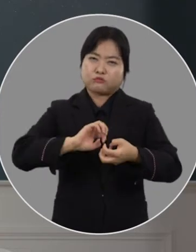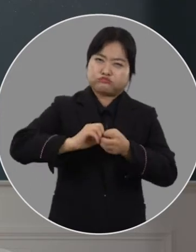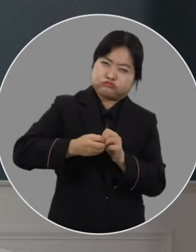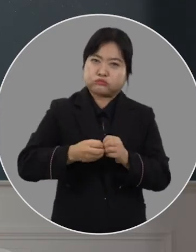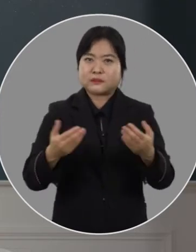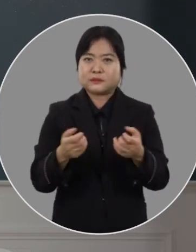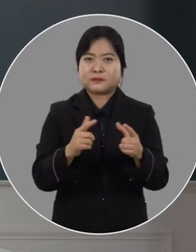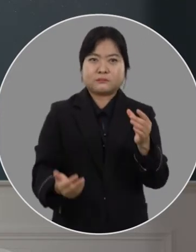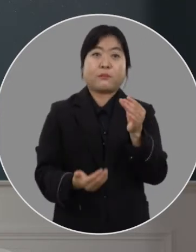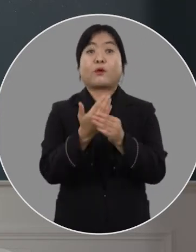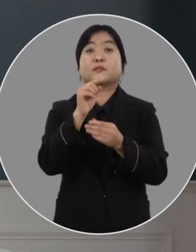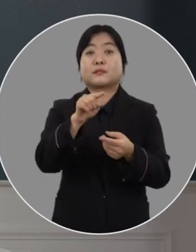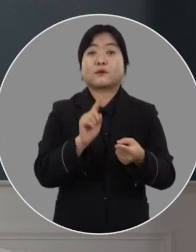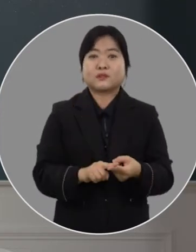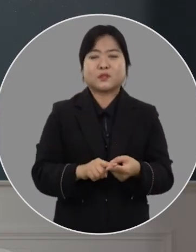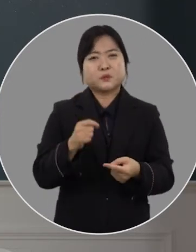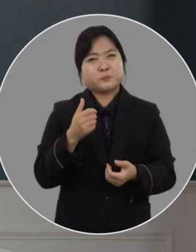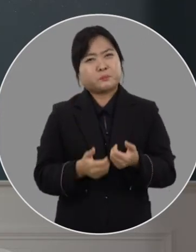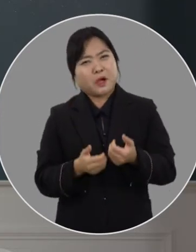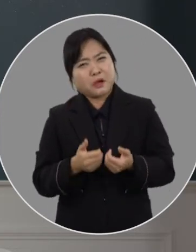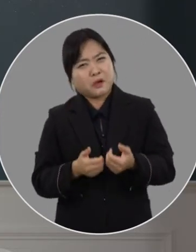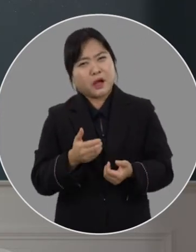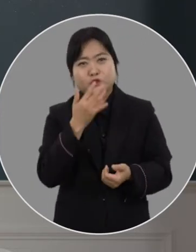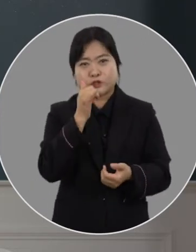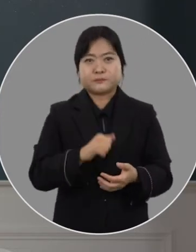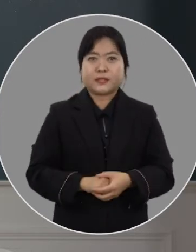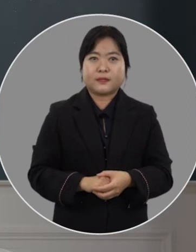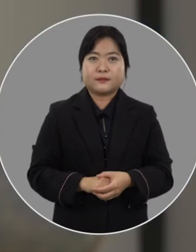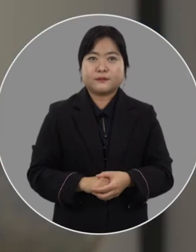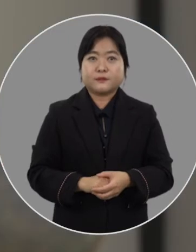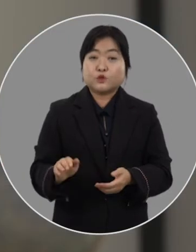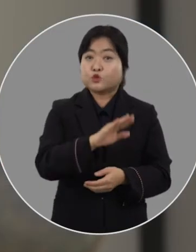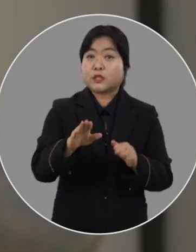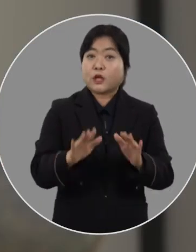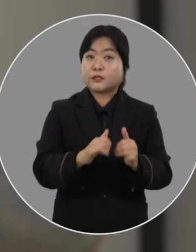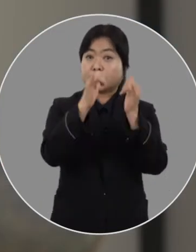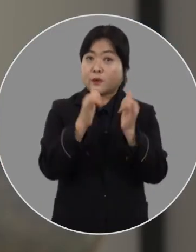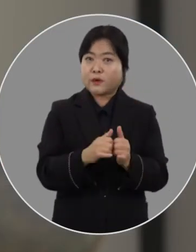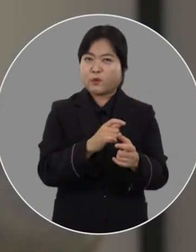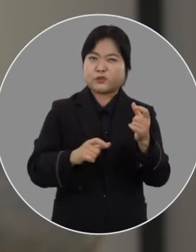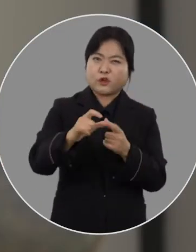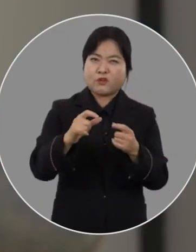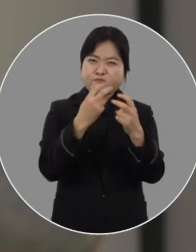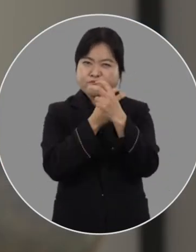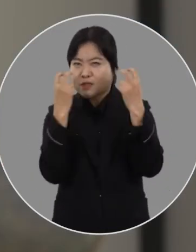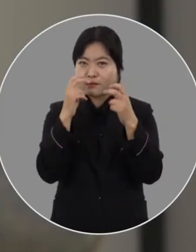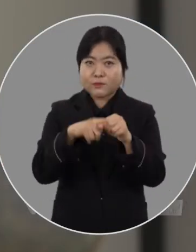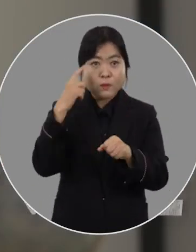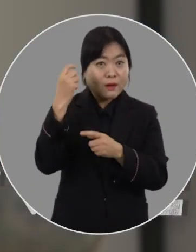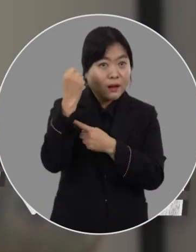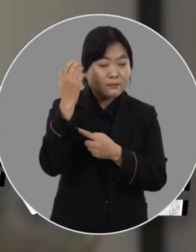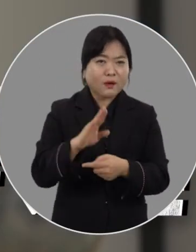일들이 벌어졌다라고 하는 것이 아이러니라면 아이러니라고 할 수 있습니다. 우리들은 현대 사회는 훨씬 더 이성적이라고